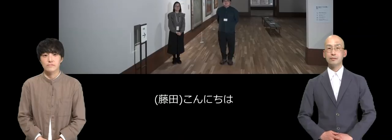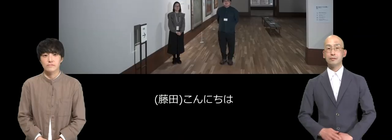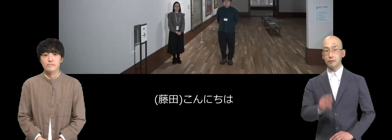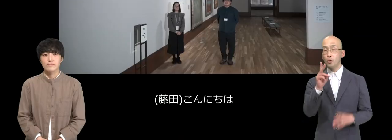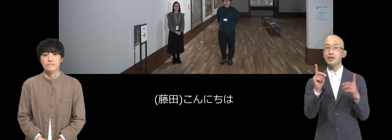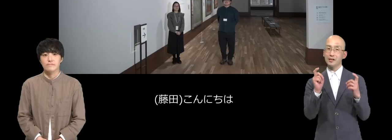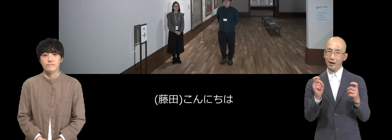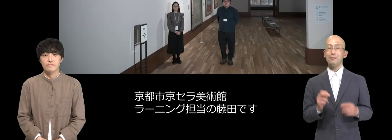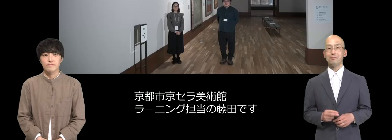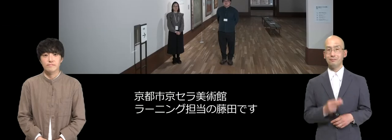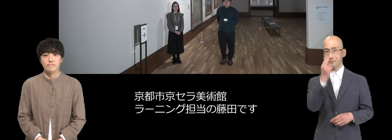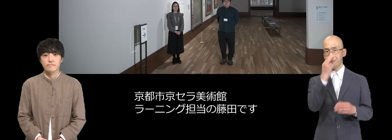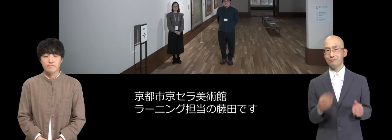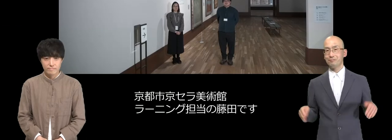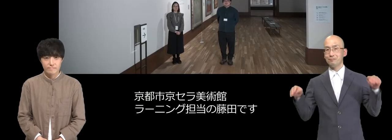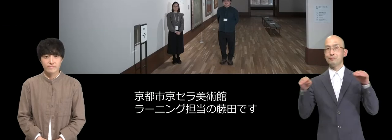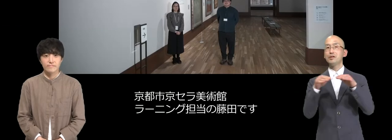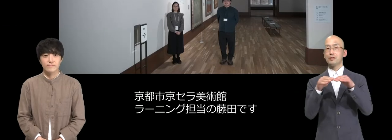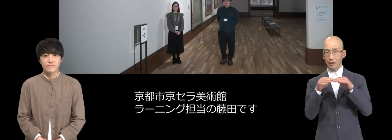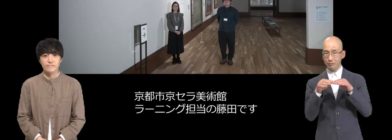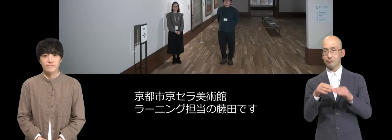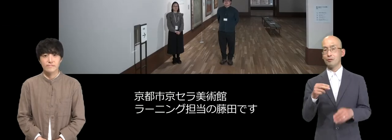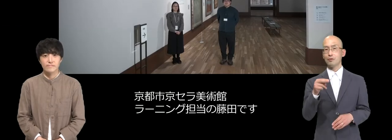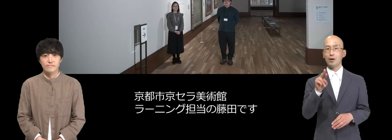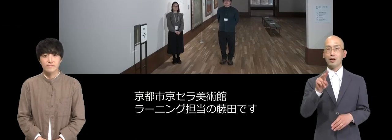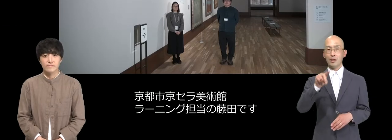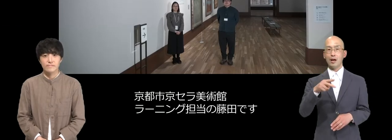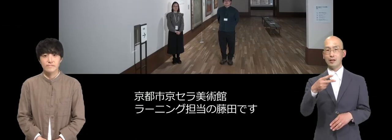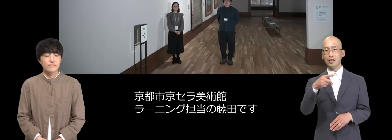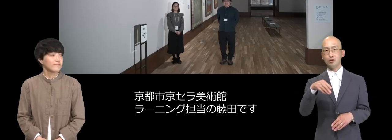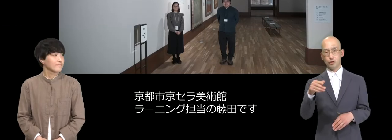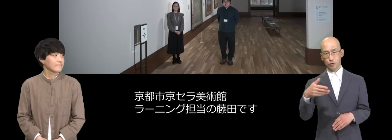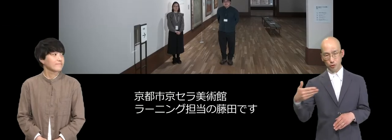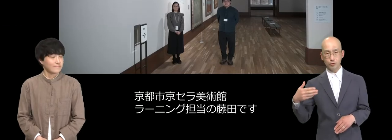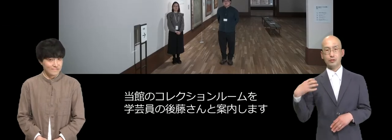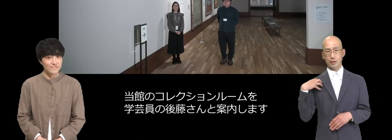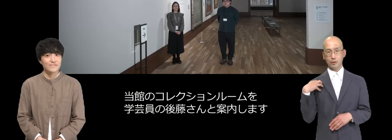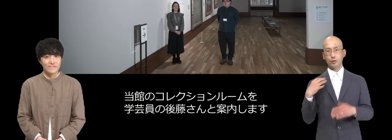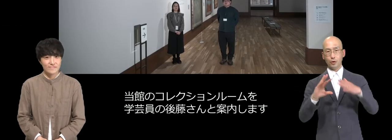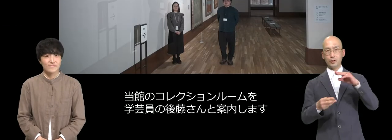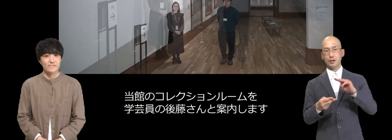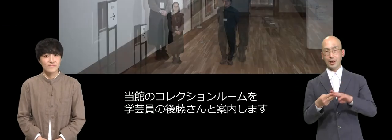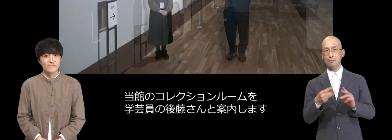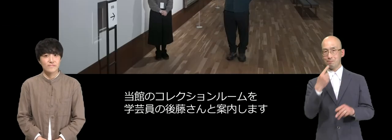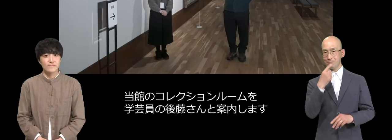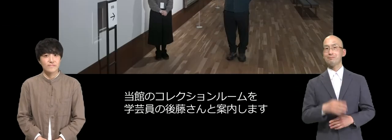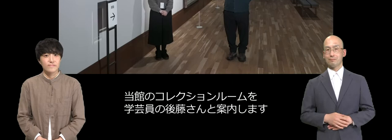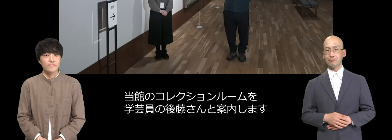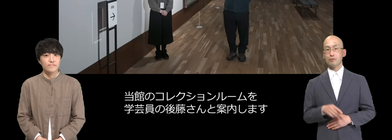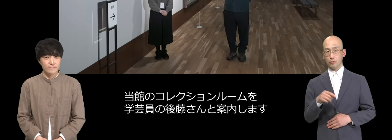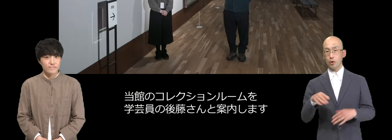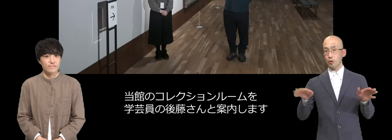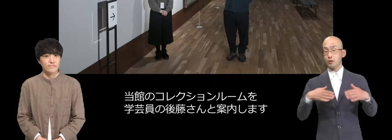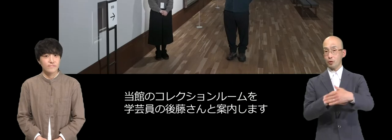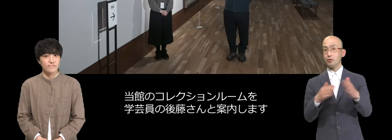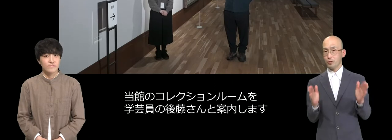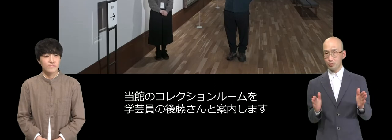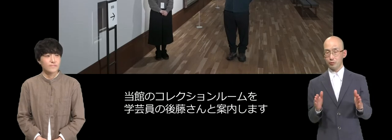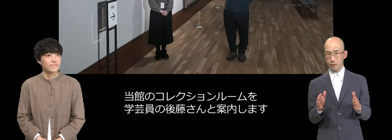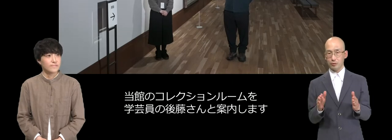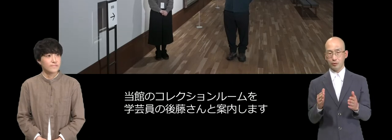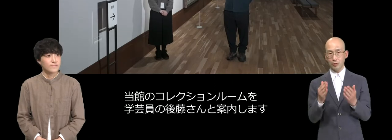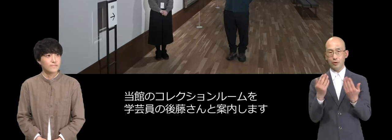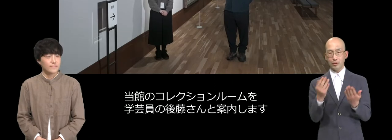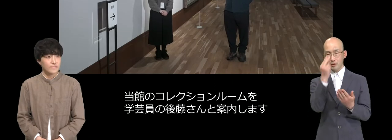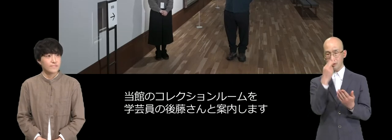今日は京都市京セラ美術館learning 担当の藤田です当館のコレクションルーム学芸員の